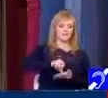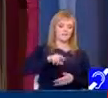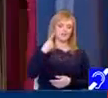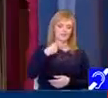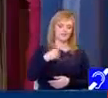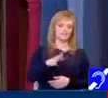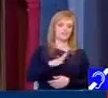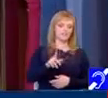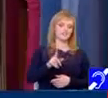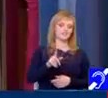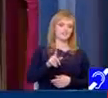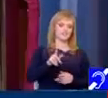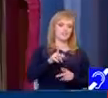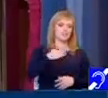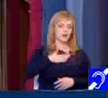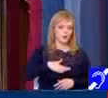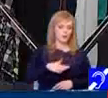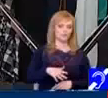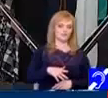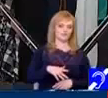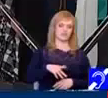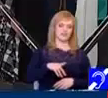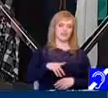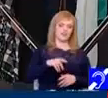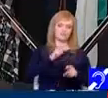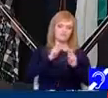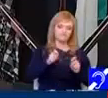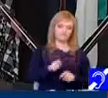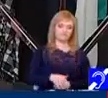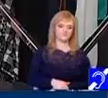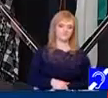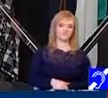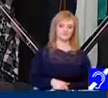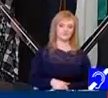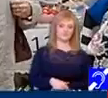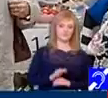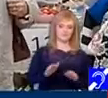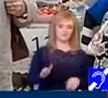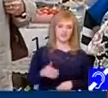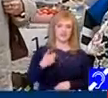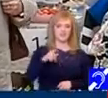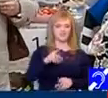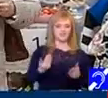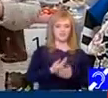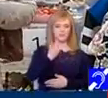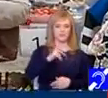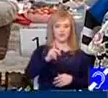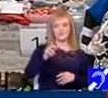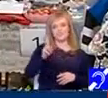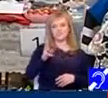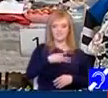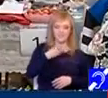târg. Este un mod inedit de a oferi și primi căldură sufletească. E o experiență nouă, vreau să văd, să le dau o nouă viață